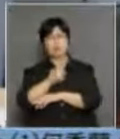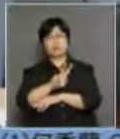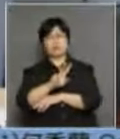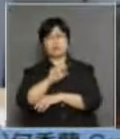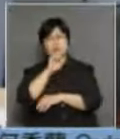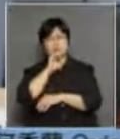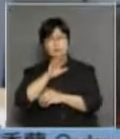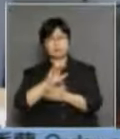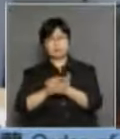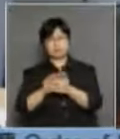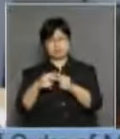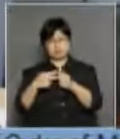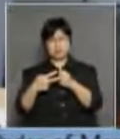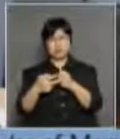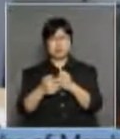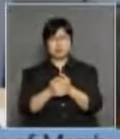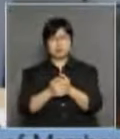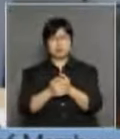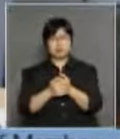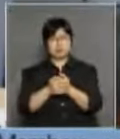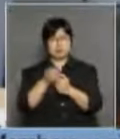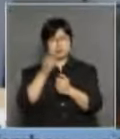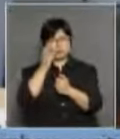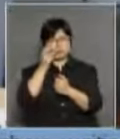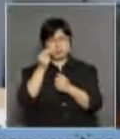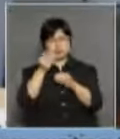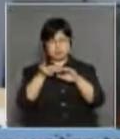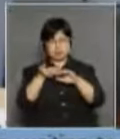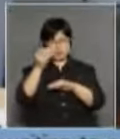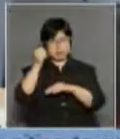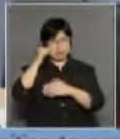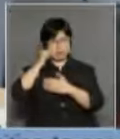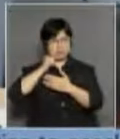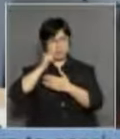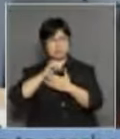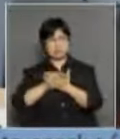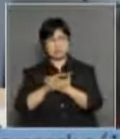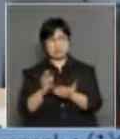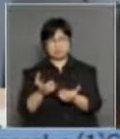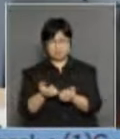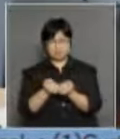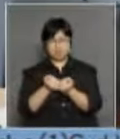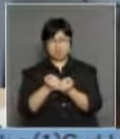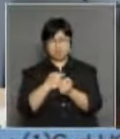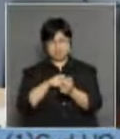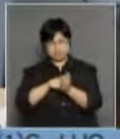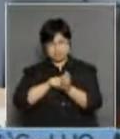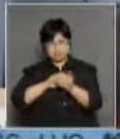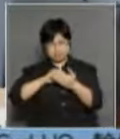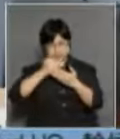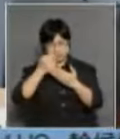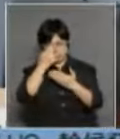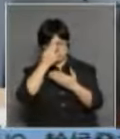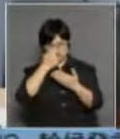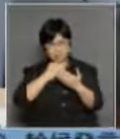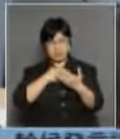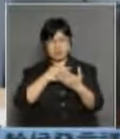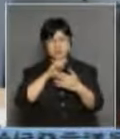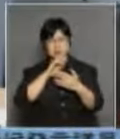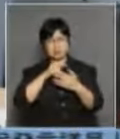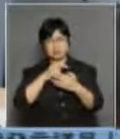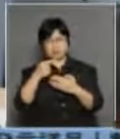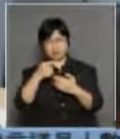喺講啦。第二方面，70歲以上的長者要接受資產審查，所涉及的負面影